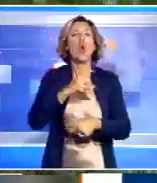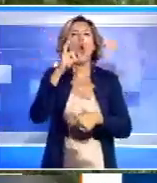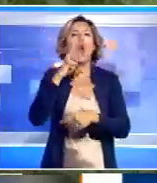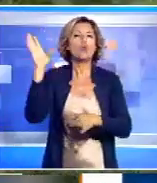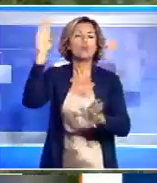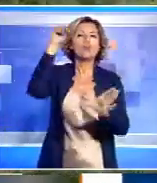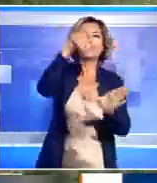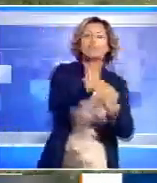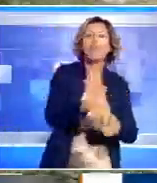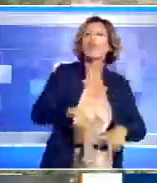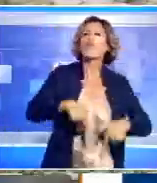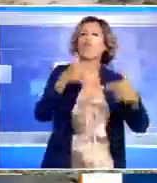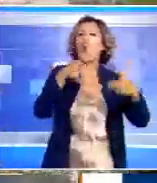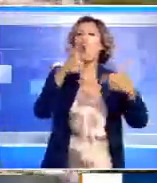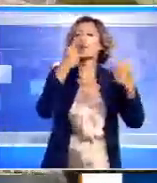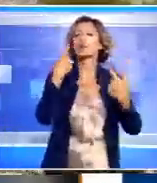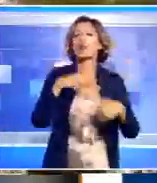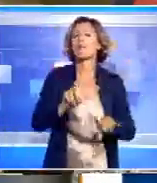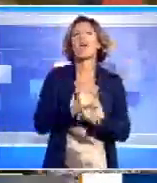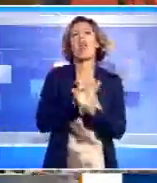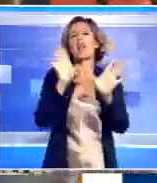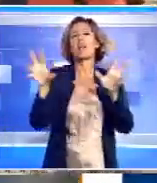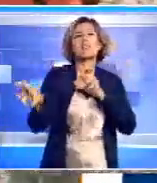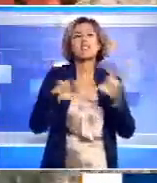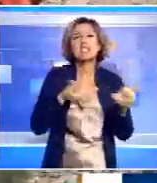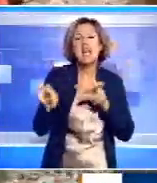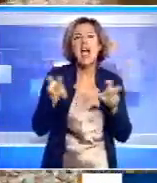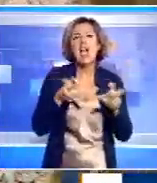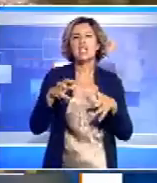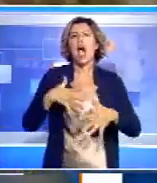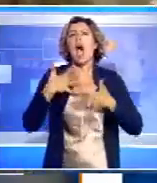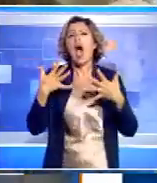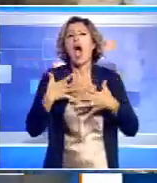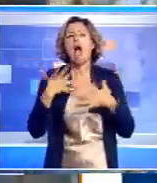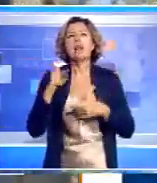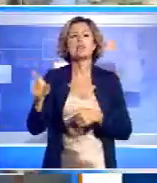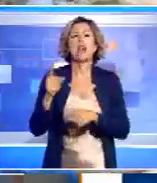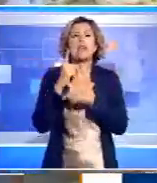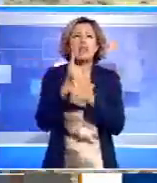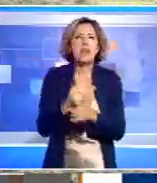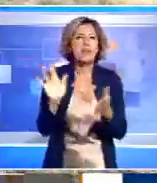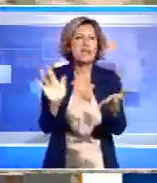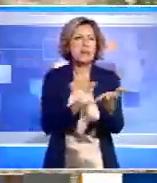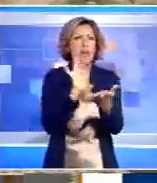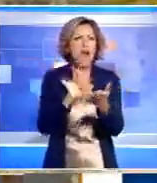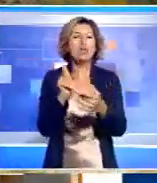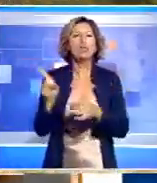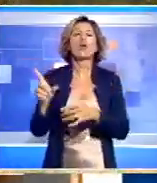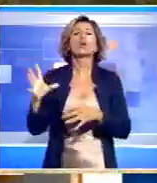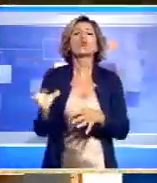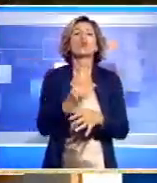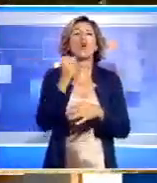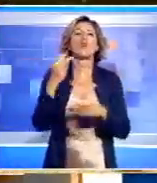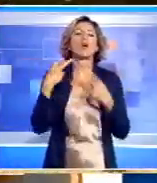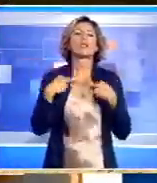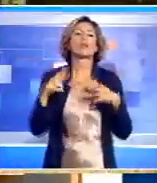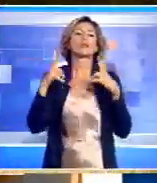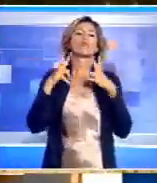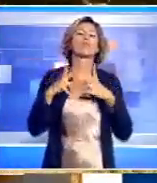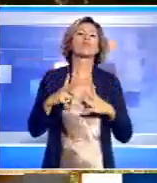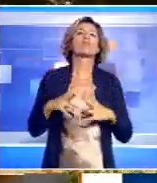società moderna, stress, ansia, dipendenza da smartphone e trovare una nuova forma di connessione, dal 5G